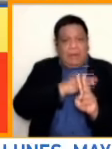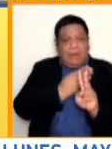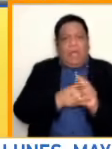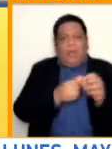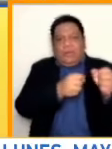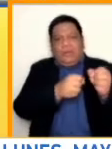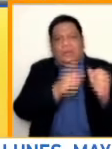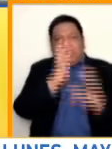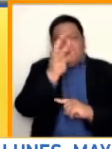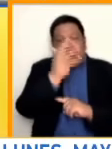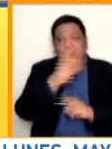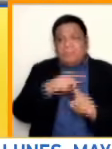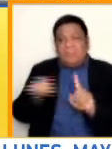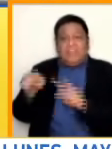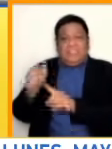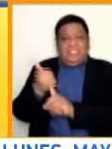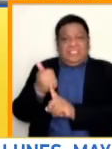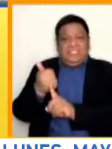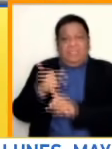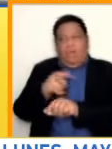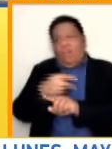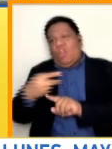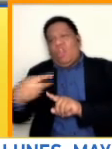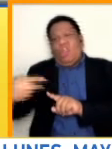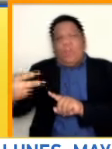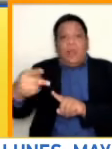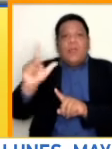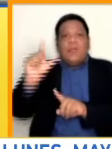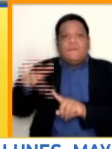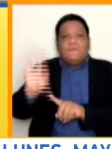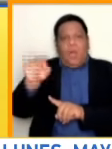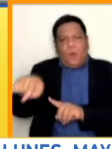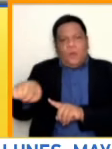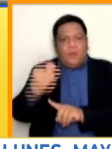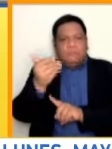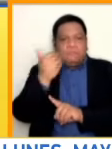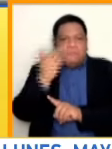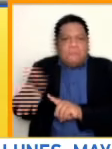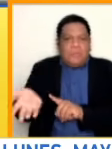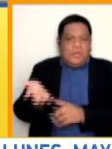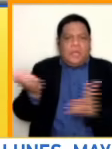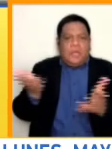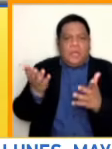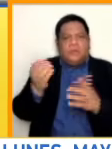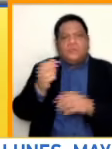Barneso. Kalaunay natagpuan ang kanyang katawan sa ilog sa Bagong Bayan, Sultan Kudarat.